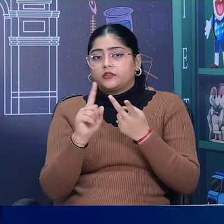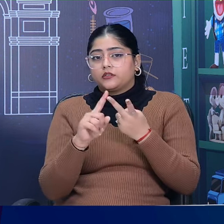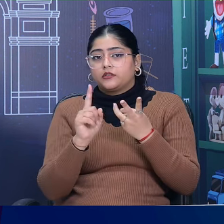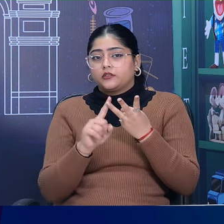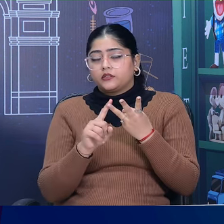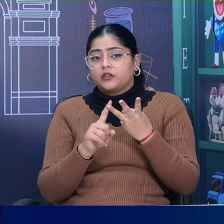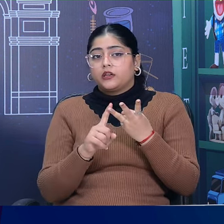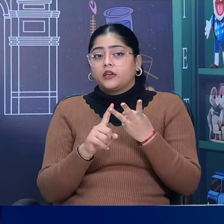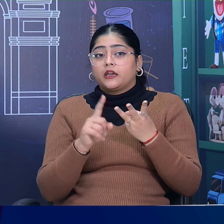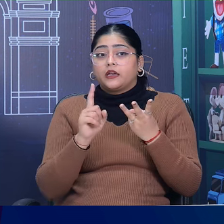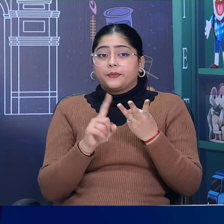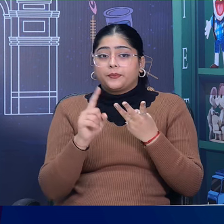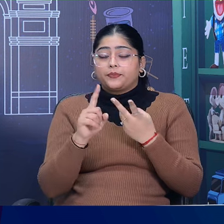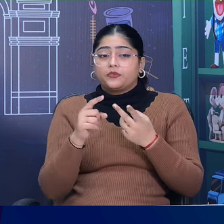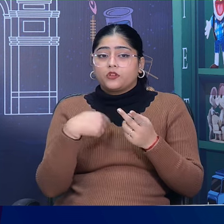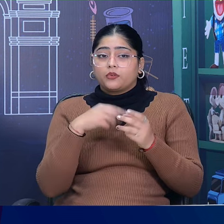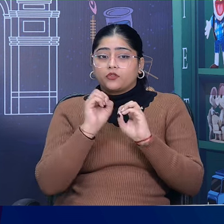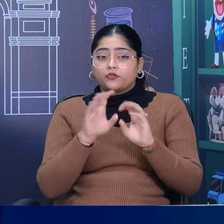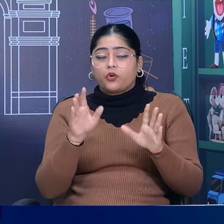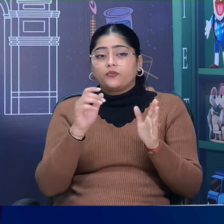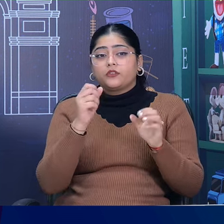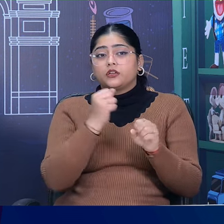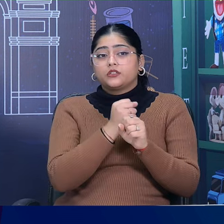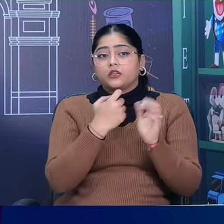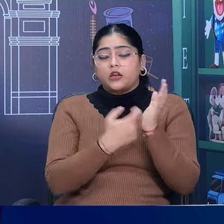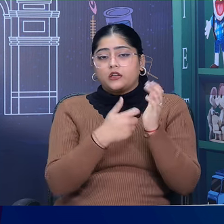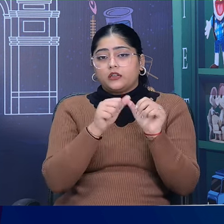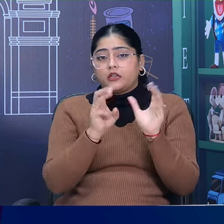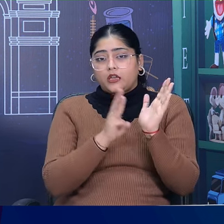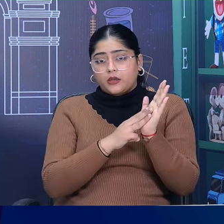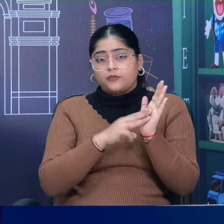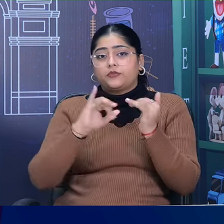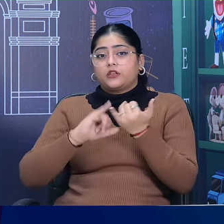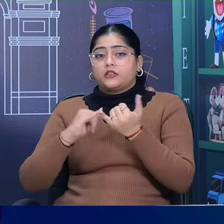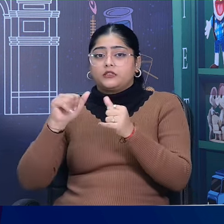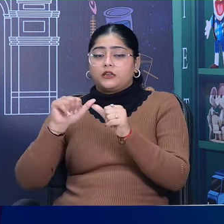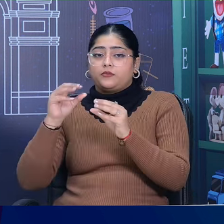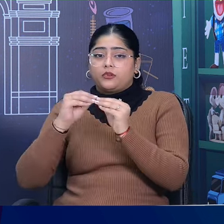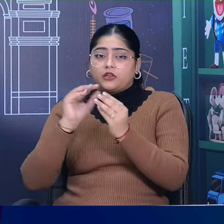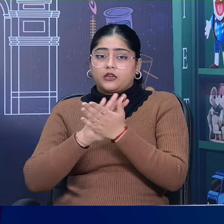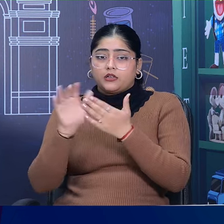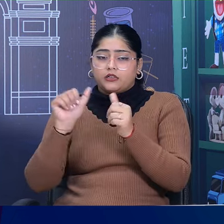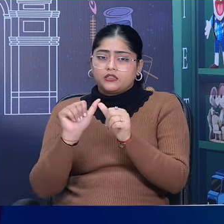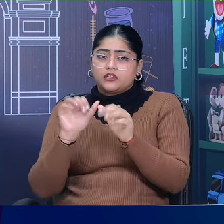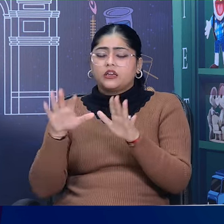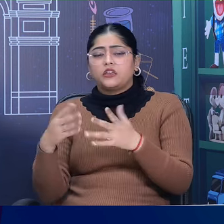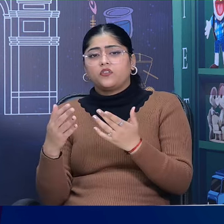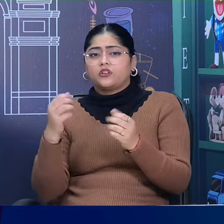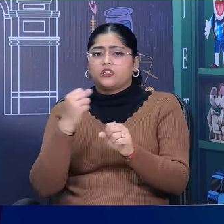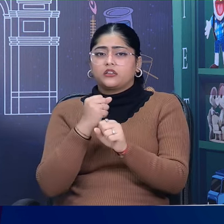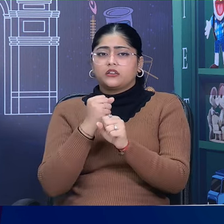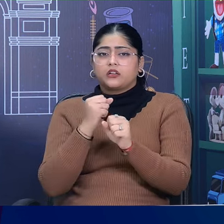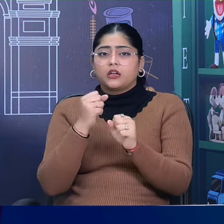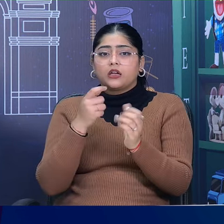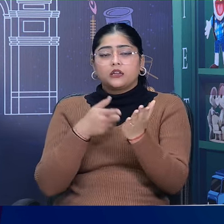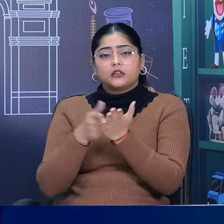दोनों में हमको समझना पड़ेगा कि क्या अंतर है जी सर मैं भी यही जानना चाहती थी जब मैंने अपनी स्क्रीन पर देखा कि आप ग्राम सभा की बात करने जा रहे हैं और ग्राम